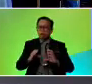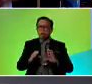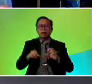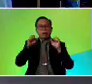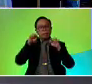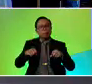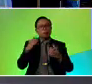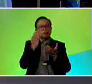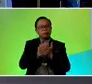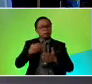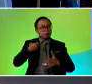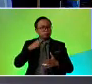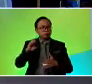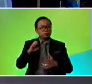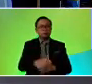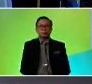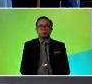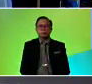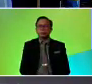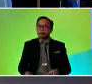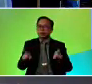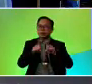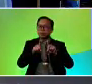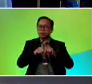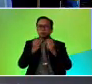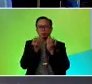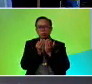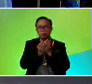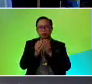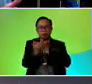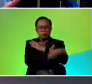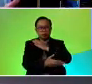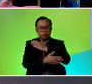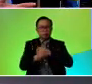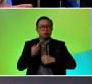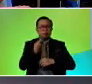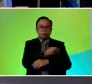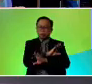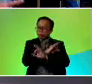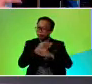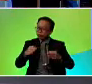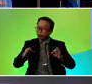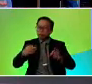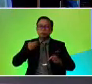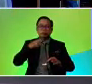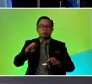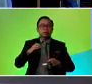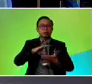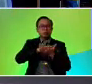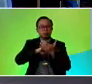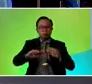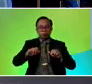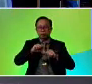hentikan ekspektasi ini baik kita sama-sama doakan agar negara kita bebas evolusi dan kita semoga kita dapat